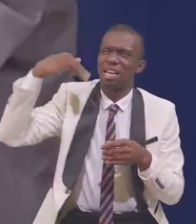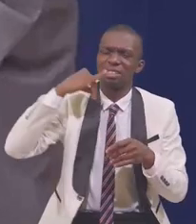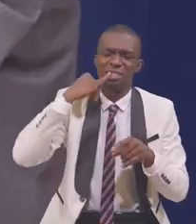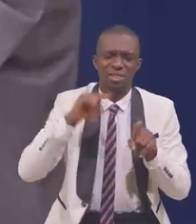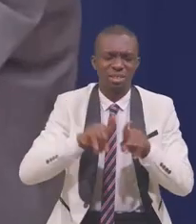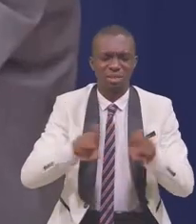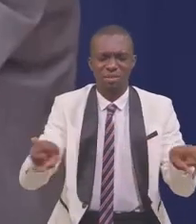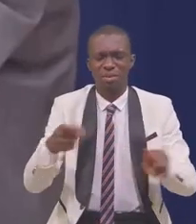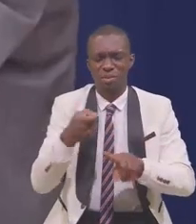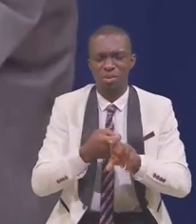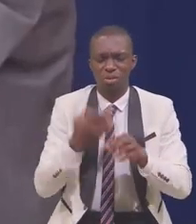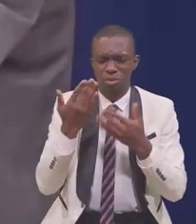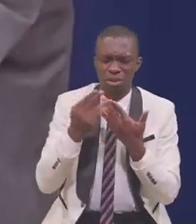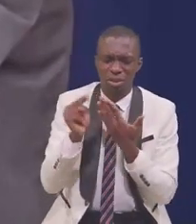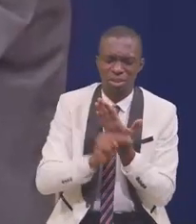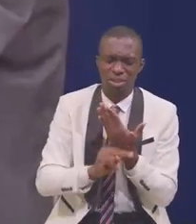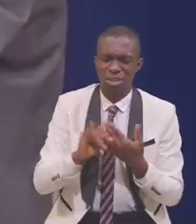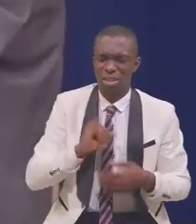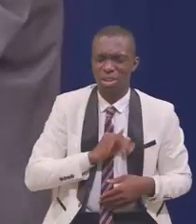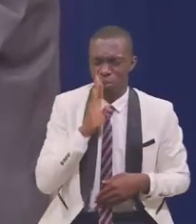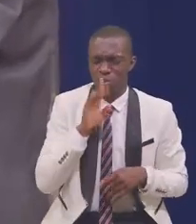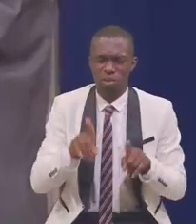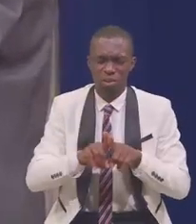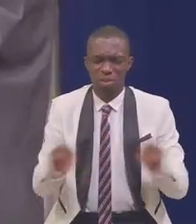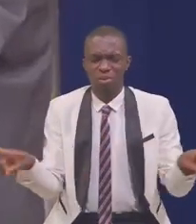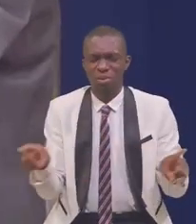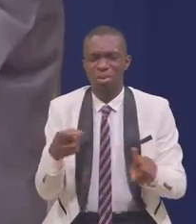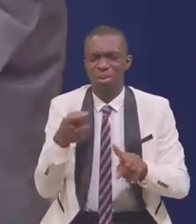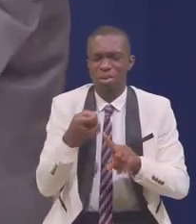je serai différent du monde. Comme le sel est